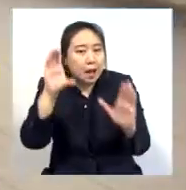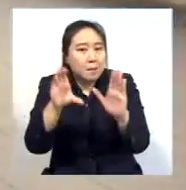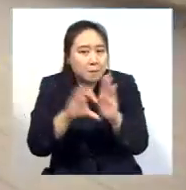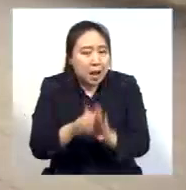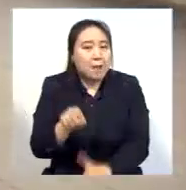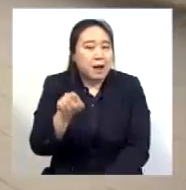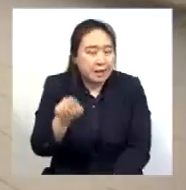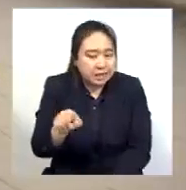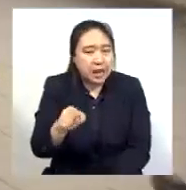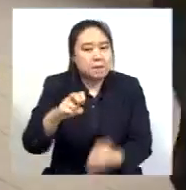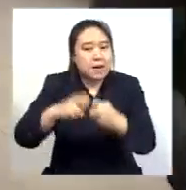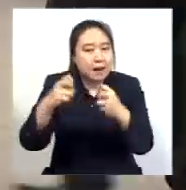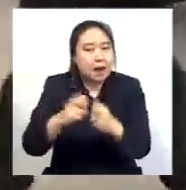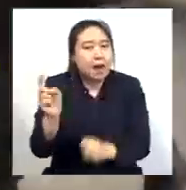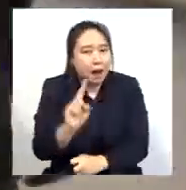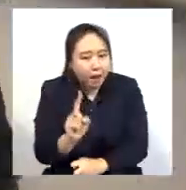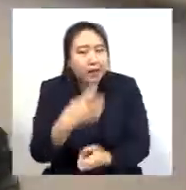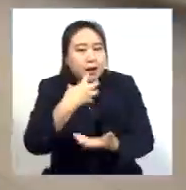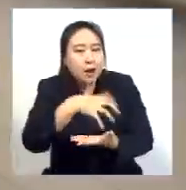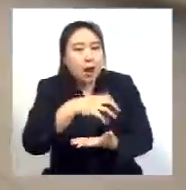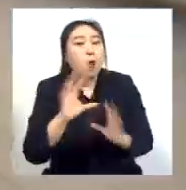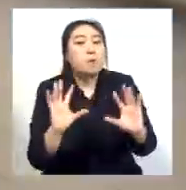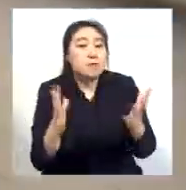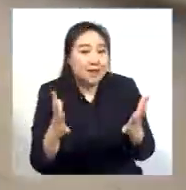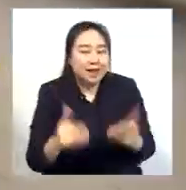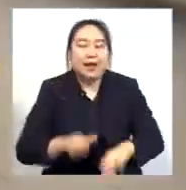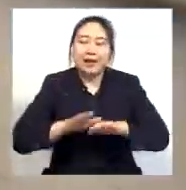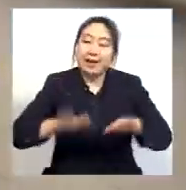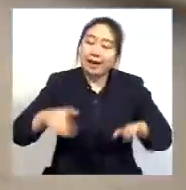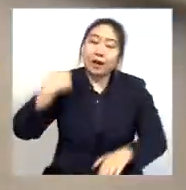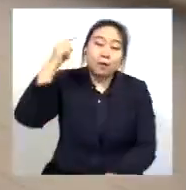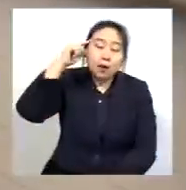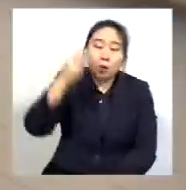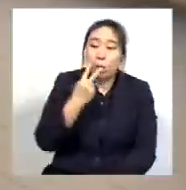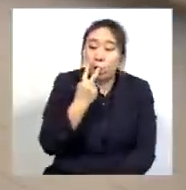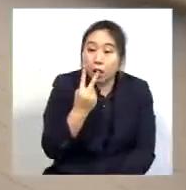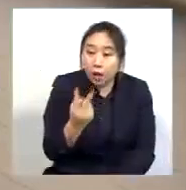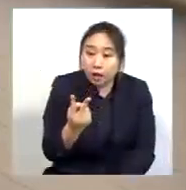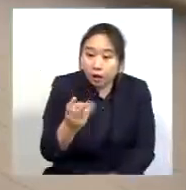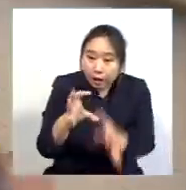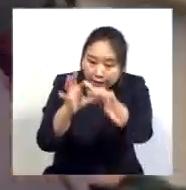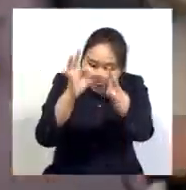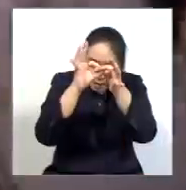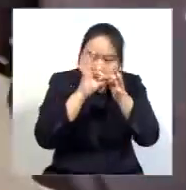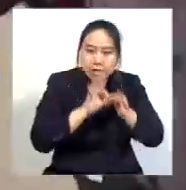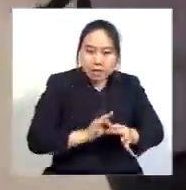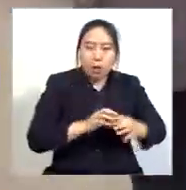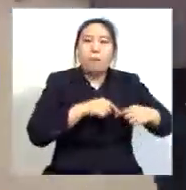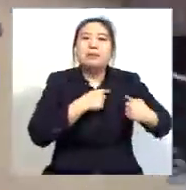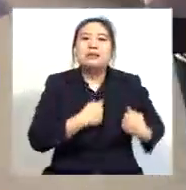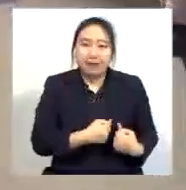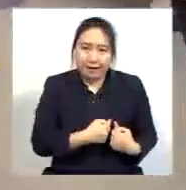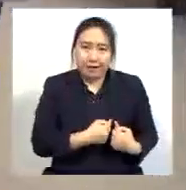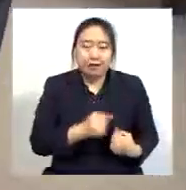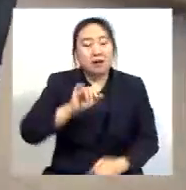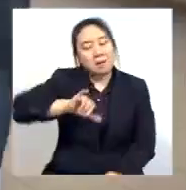เป็นเหตุการณ์อะไรแล้วเกิดอะไรขึ้นเนี่ยภาพที่น้องๆเขาเห็นกันเนี่ยแหละค่ะก็จะส่งผลกระทบมาสู่จิตใจอาจจะทำให้เด็ก